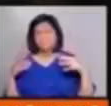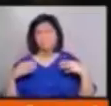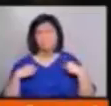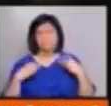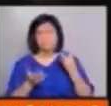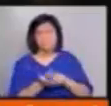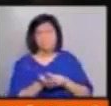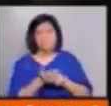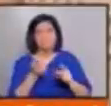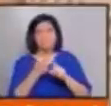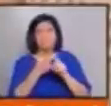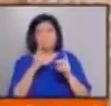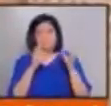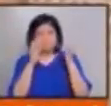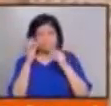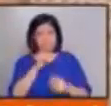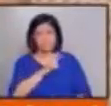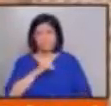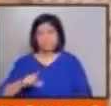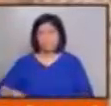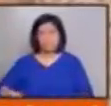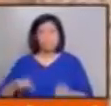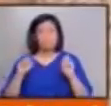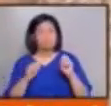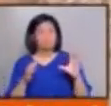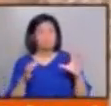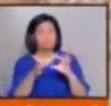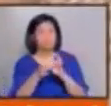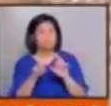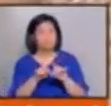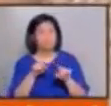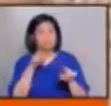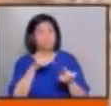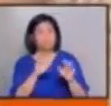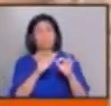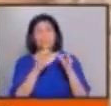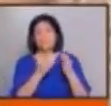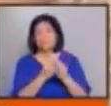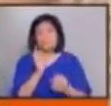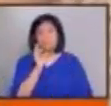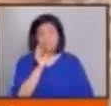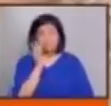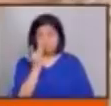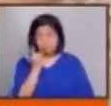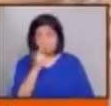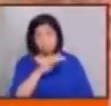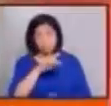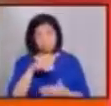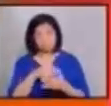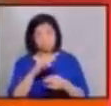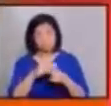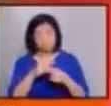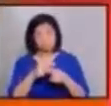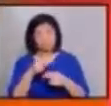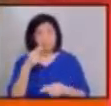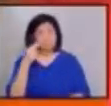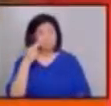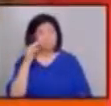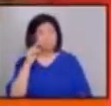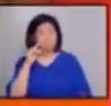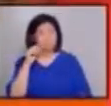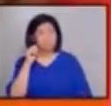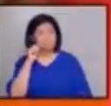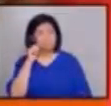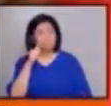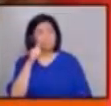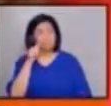pera mula sa drug lord. Posibleng may kaugnayan daw ito sa pamilya Duterte dahil ang buong pangalan ni Honeylet Avancenia na common